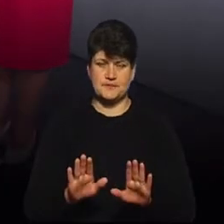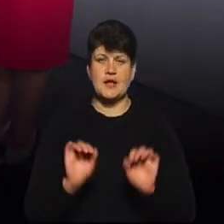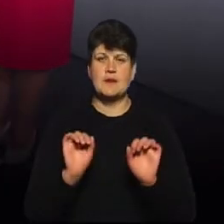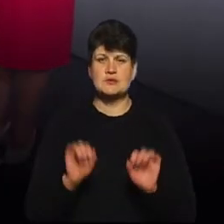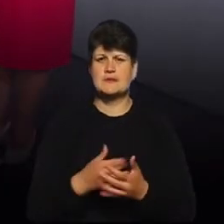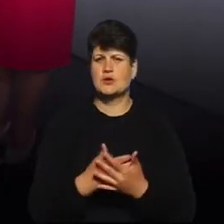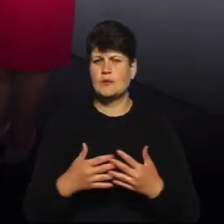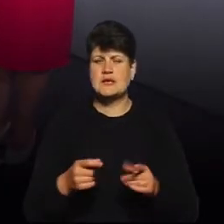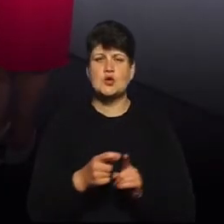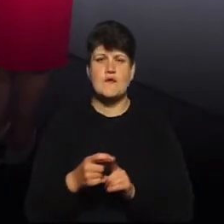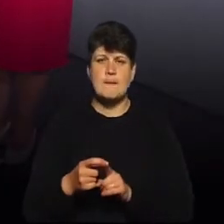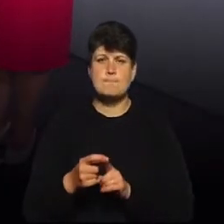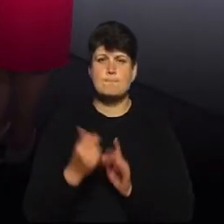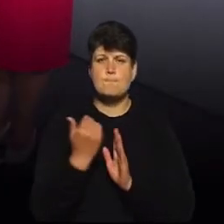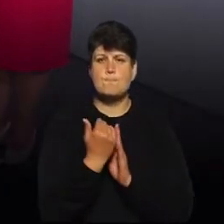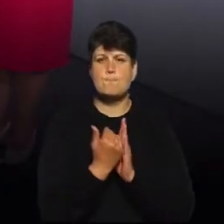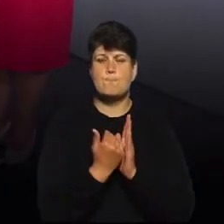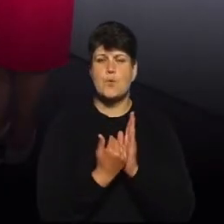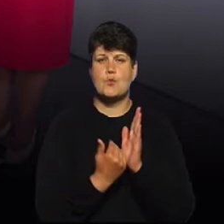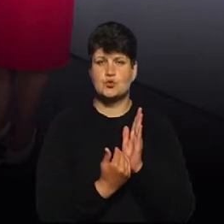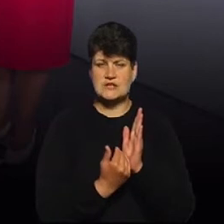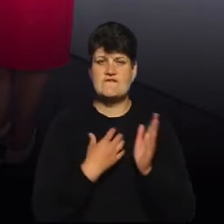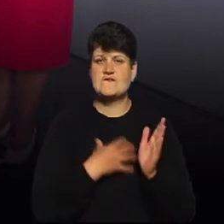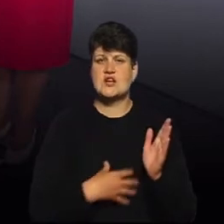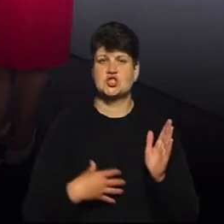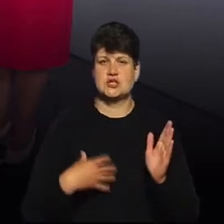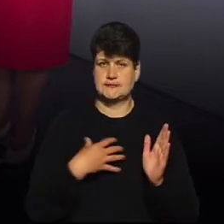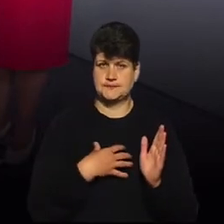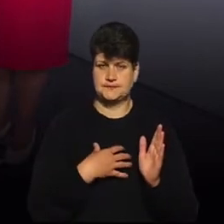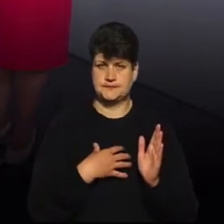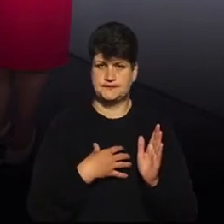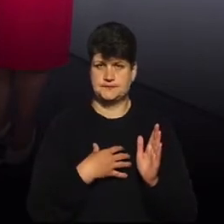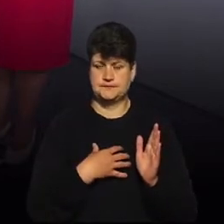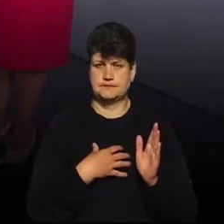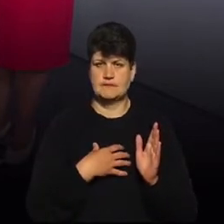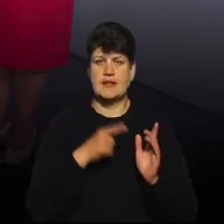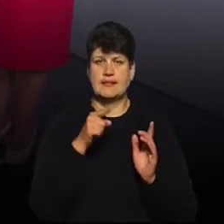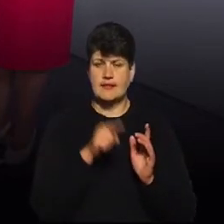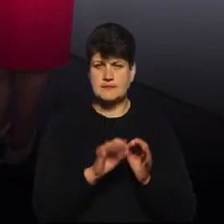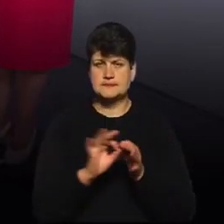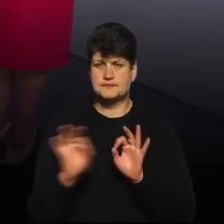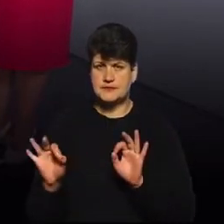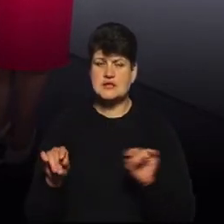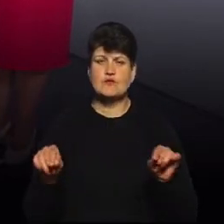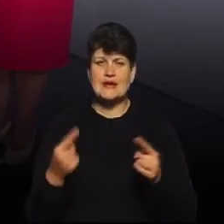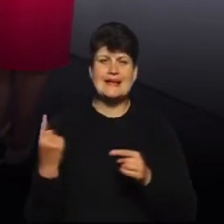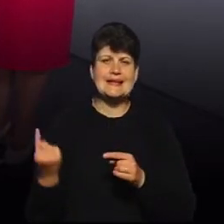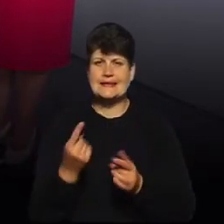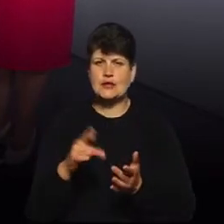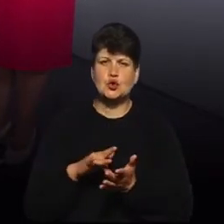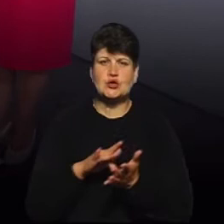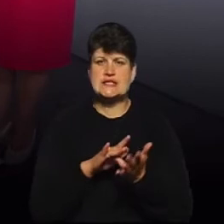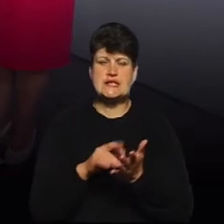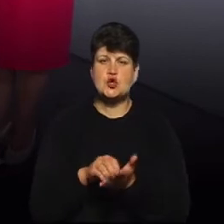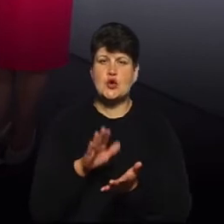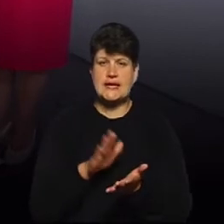по пунктиках, от найважливіших пройдемося, от там... Цитую, можливо, навіть створення єдиного туристичного реєстру, що